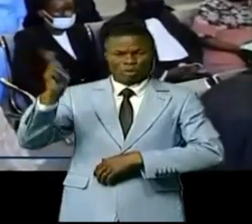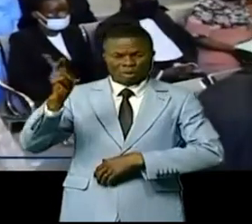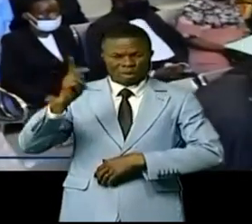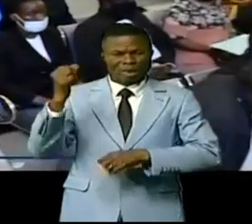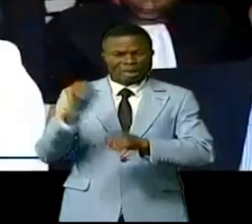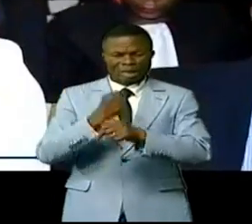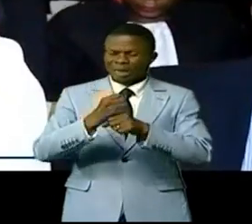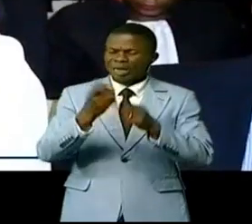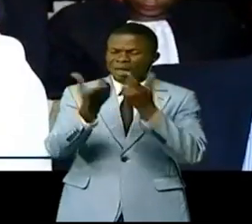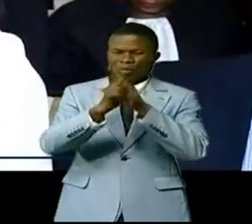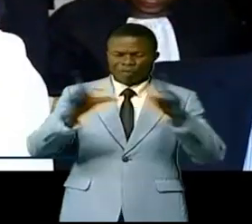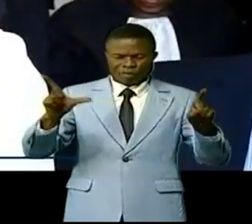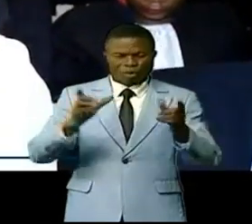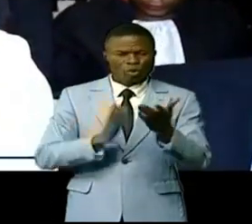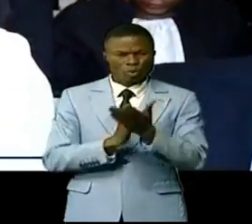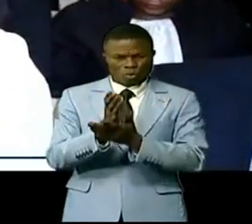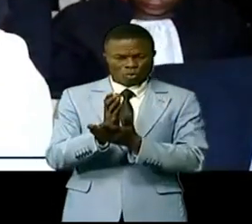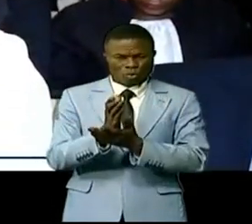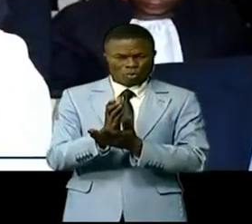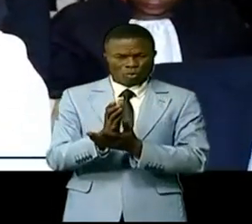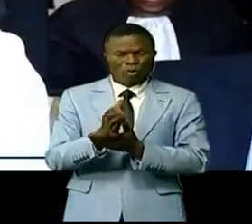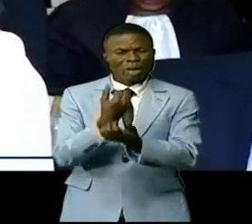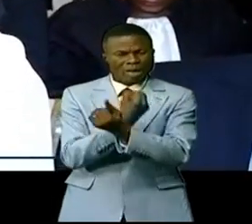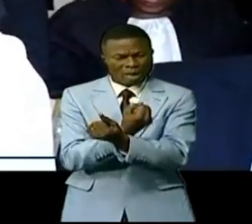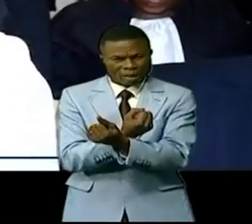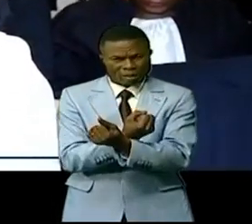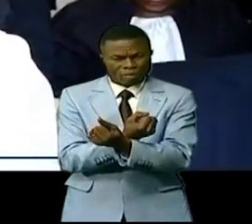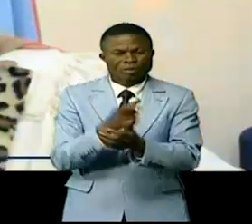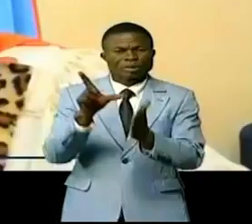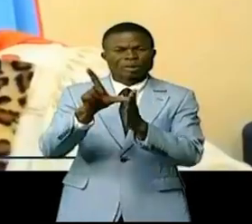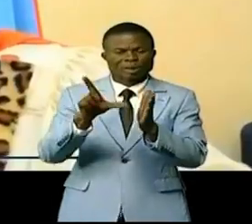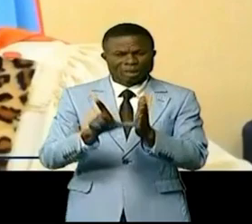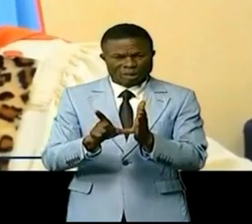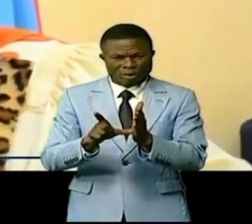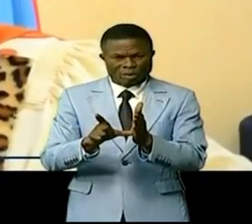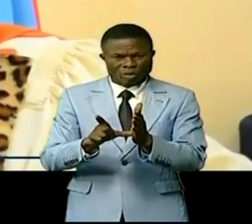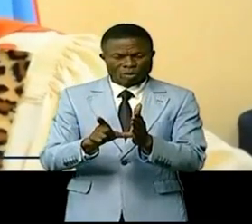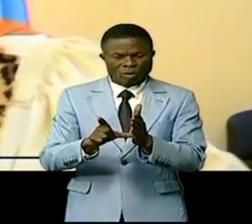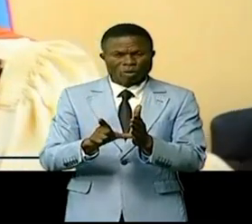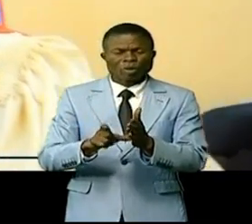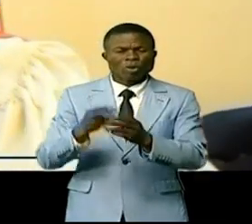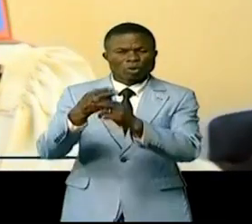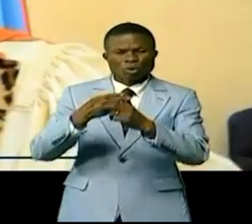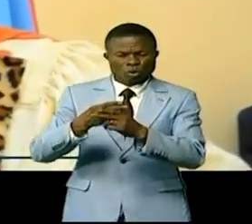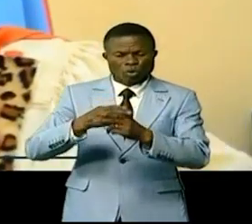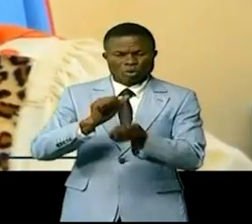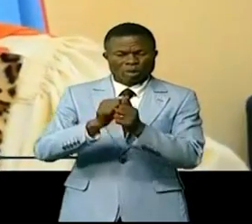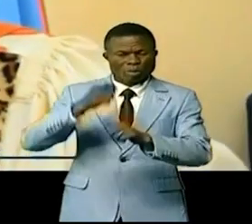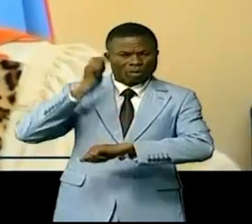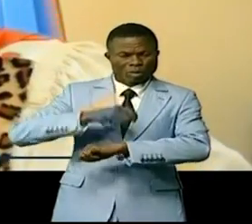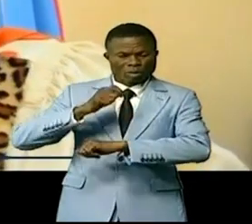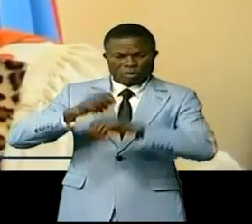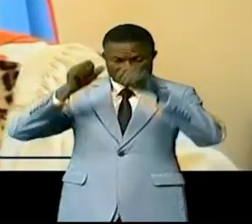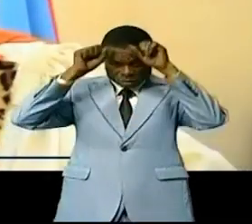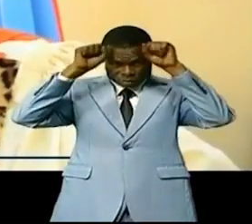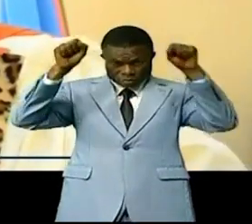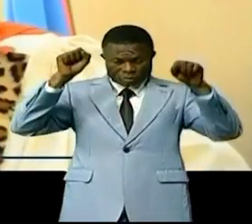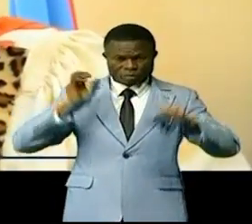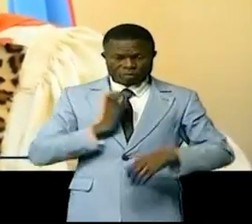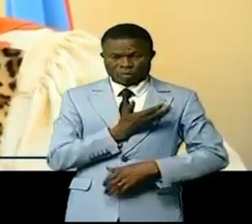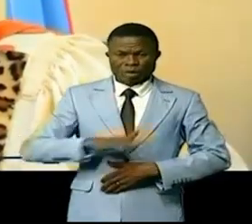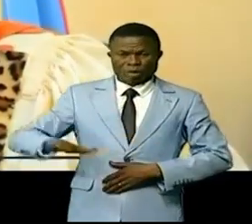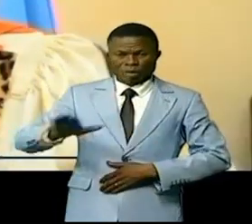d'exercer librement leur travail dans le respect de la légalité par voie de contrôle judiciaire. Le président de la